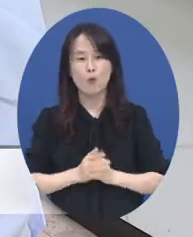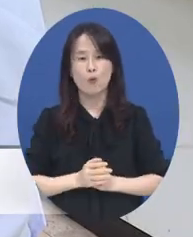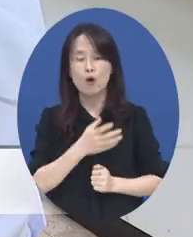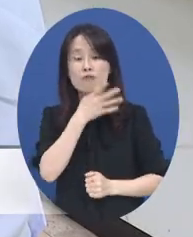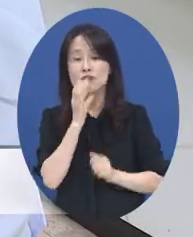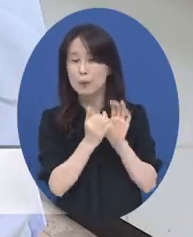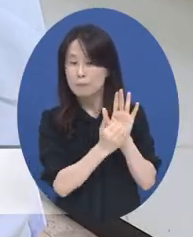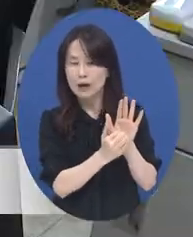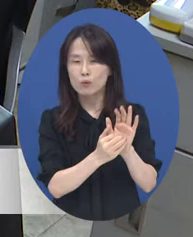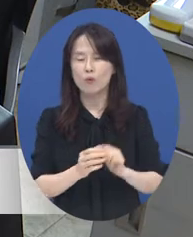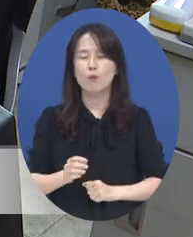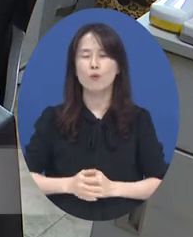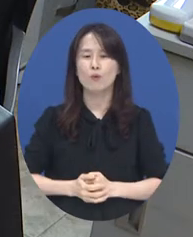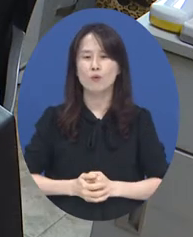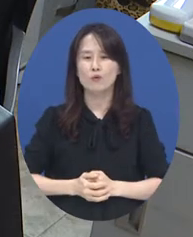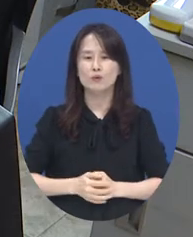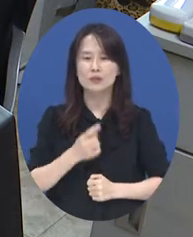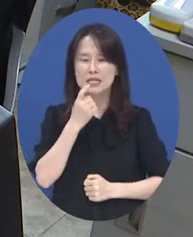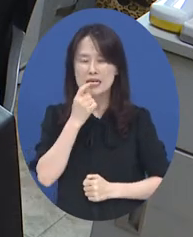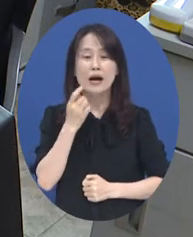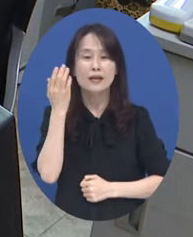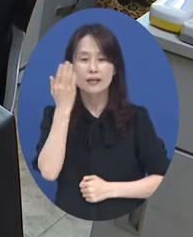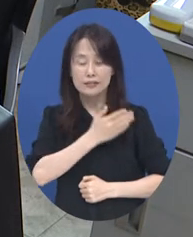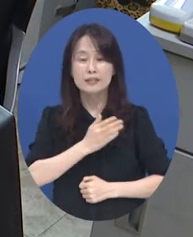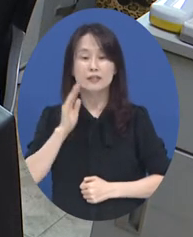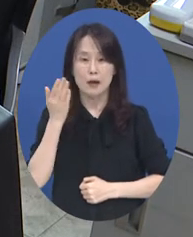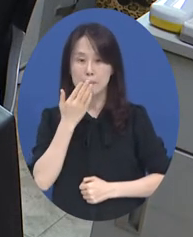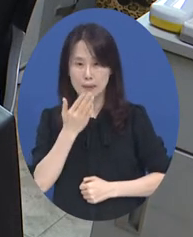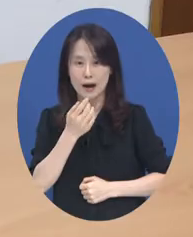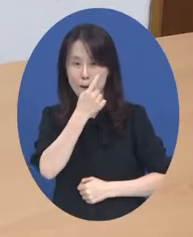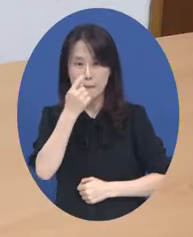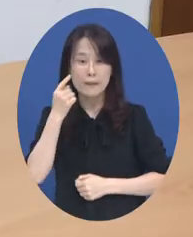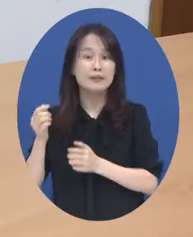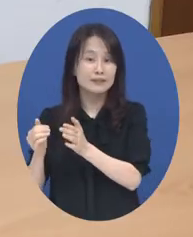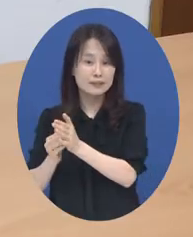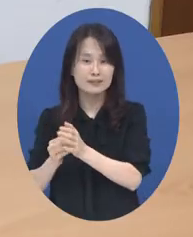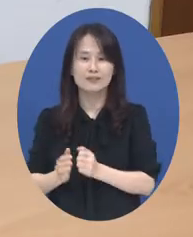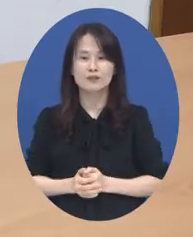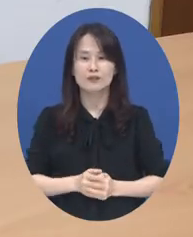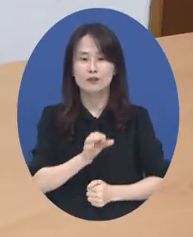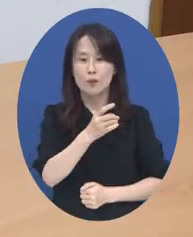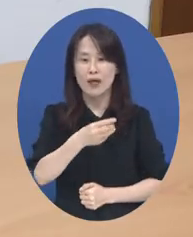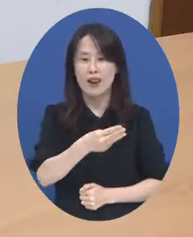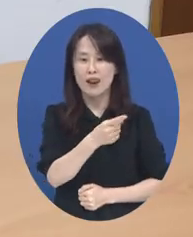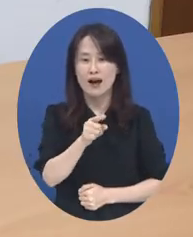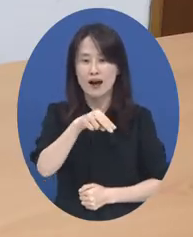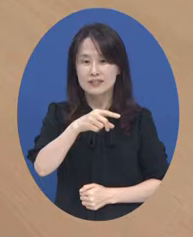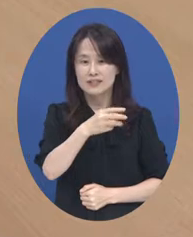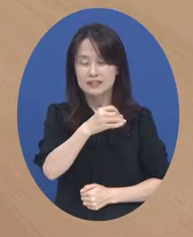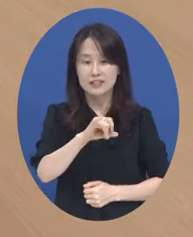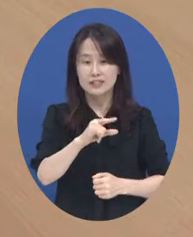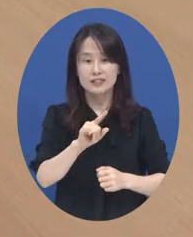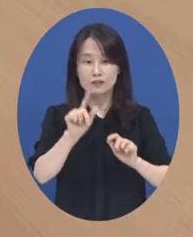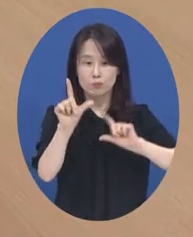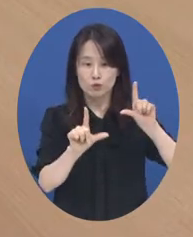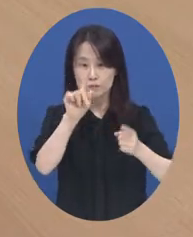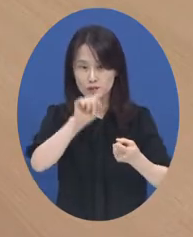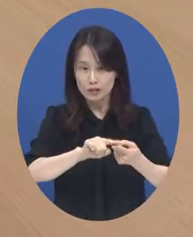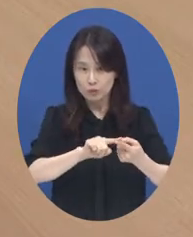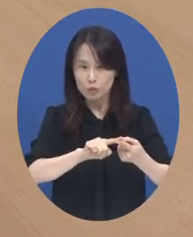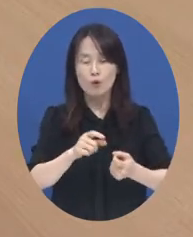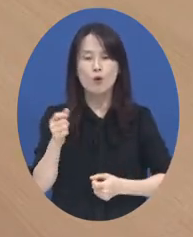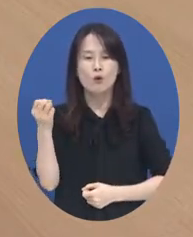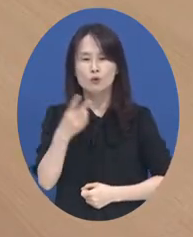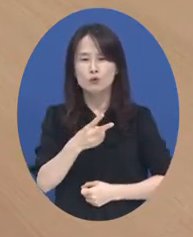효과와 멜라닌 생성을 억제하는 미백 효과를 갖고 있다는 것이 확인됐습니다. 또 엘라스틴 분자 형태를 유지하고 프로콜라겐을